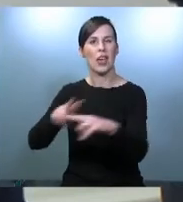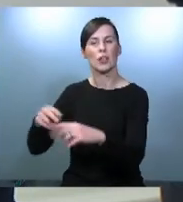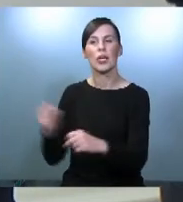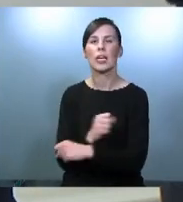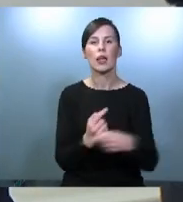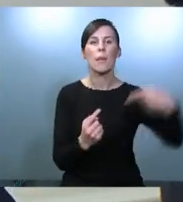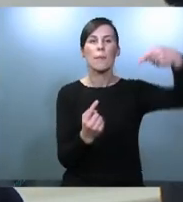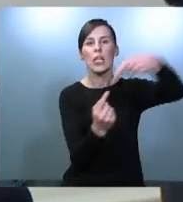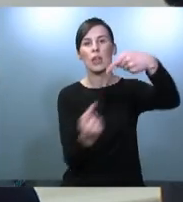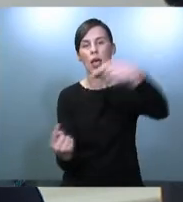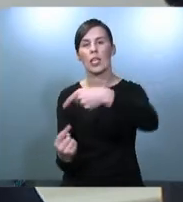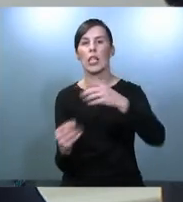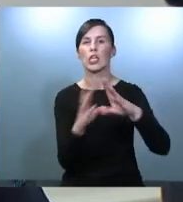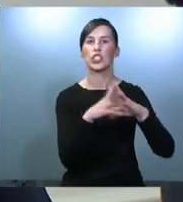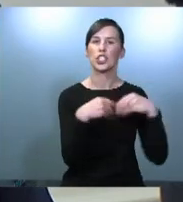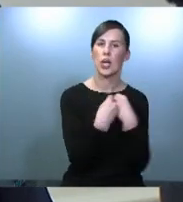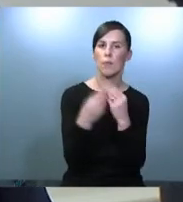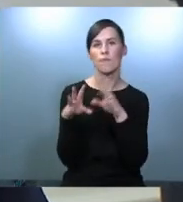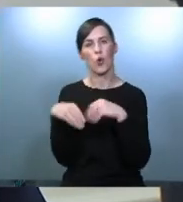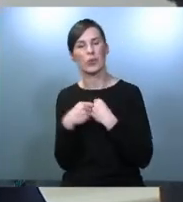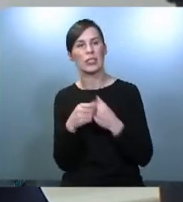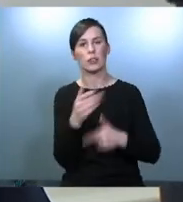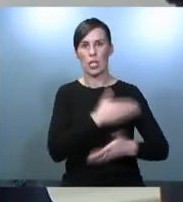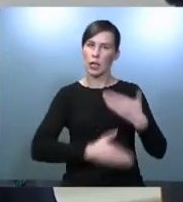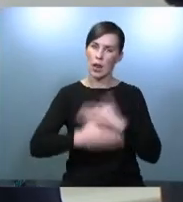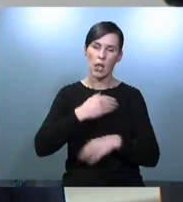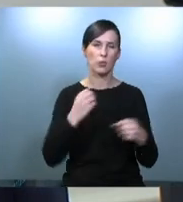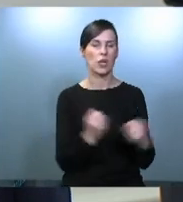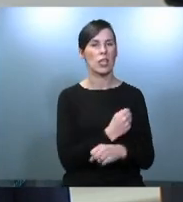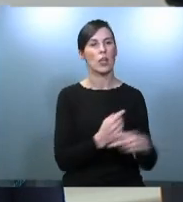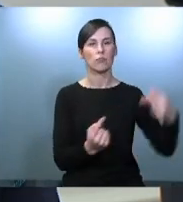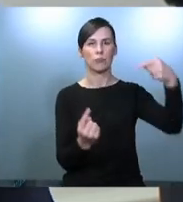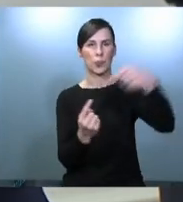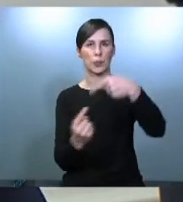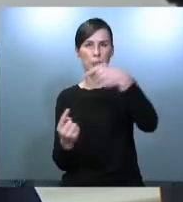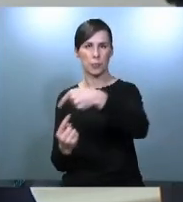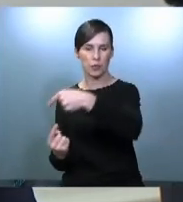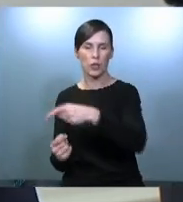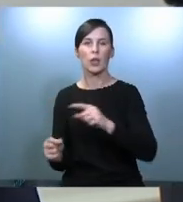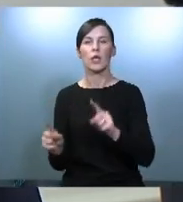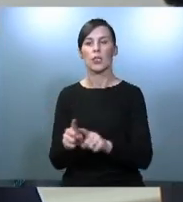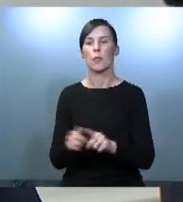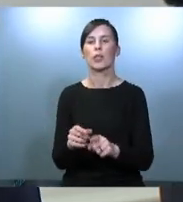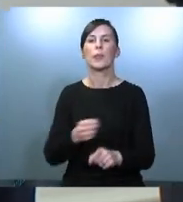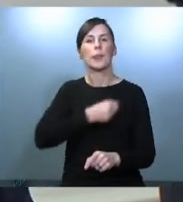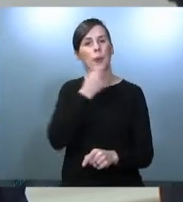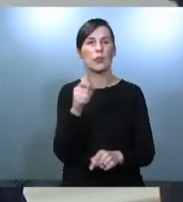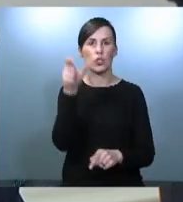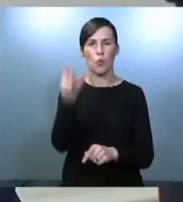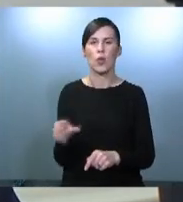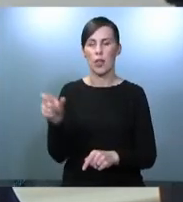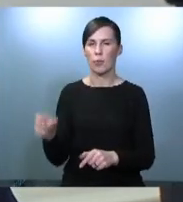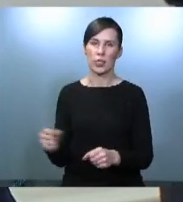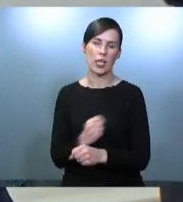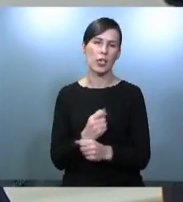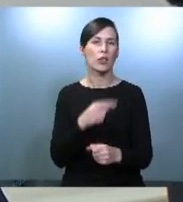ir neįgaliesiems. Kad kaimo vietovėse būtų daugiau dėmesio skiriama vyresnio amžiaus žmonėms, socialiniams problemams. Jeigu mieste